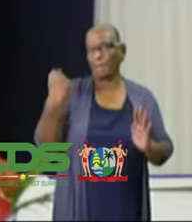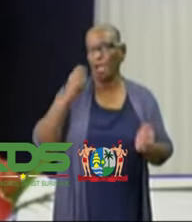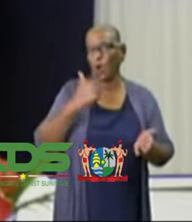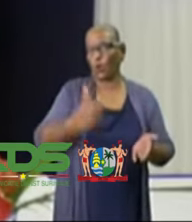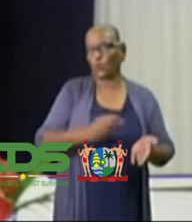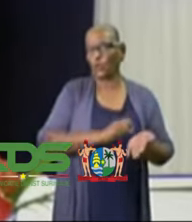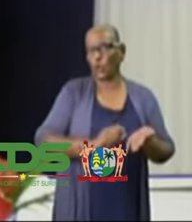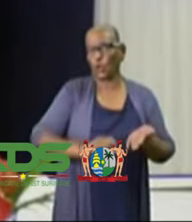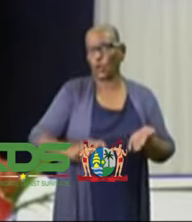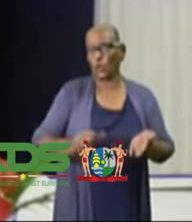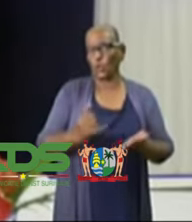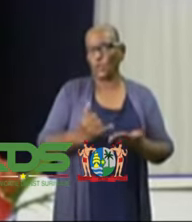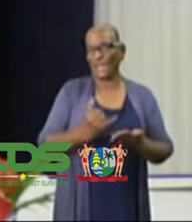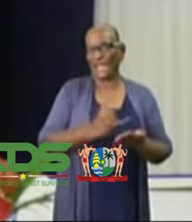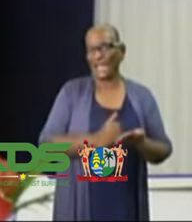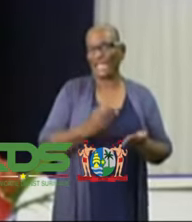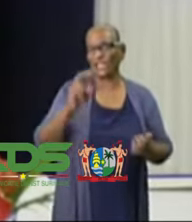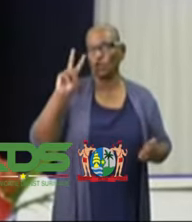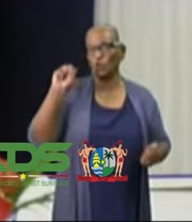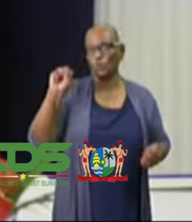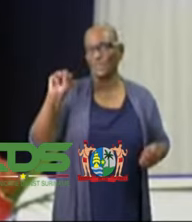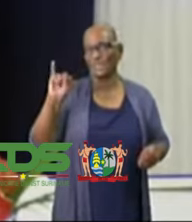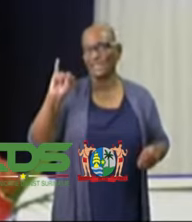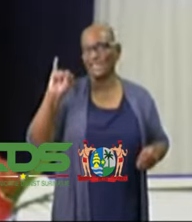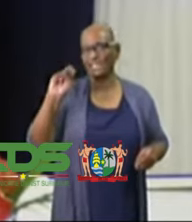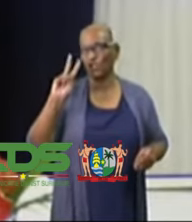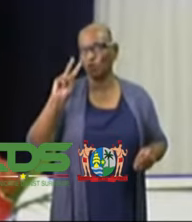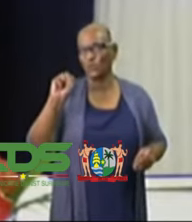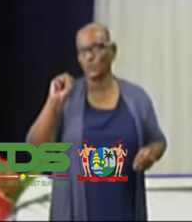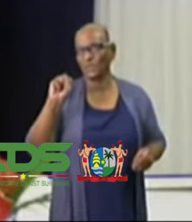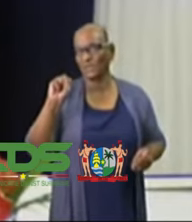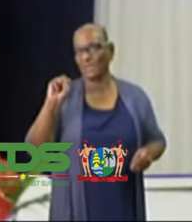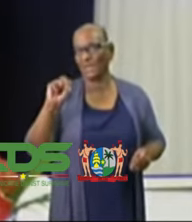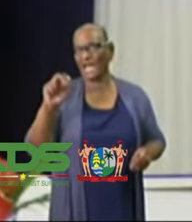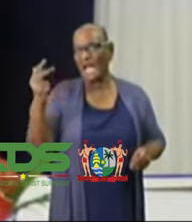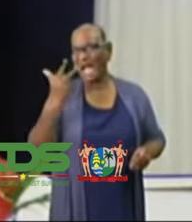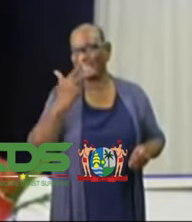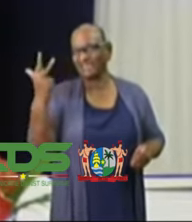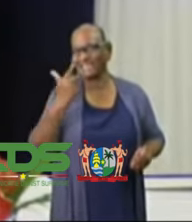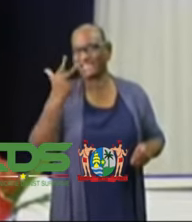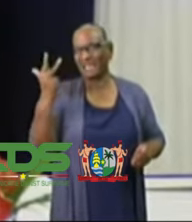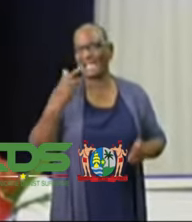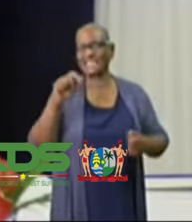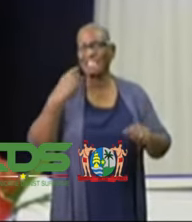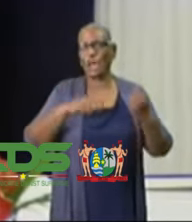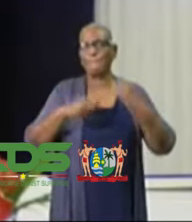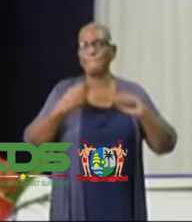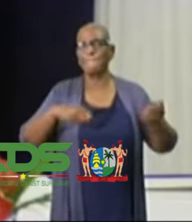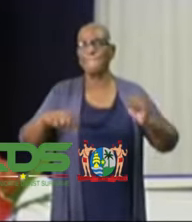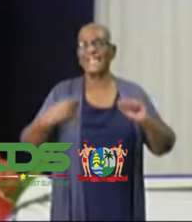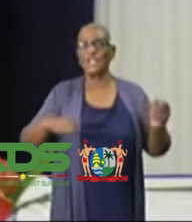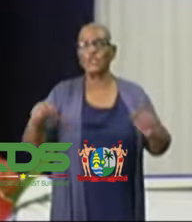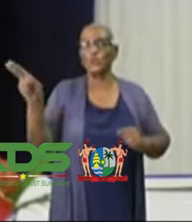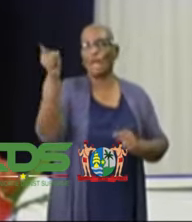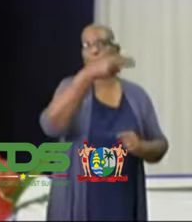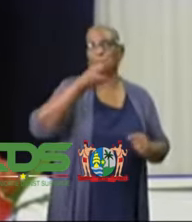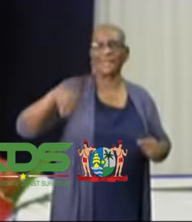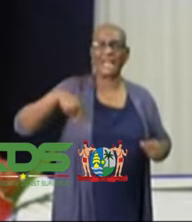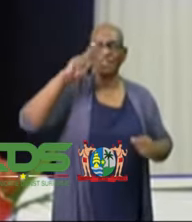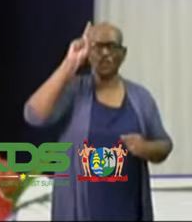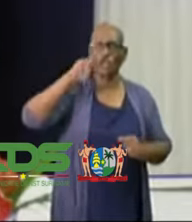2021, krijgen wij totaal 688 miljoen Amerikaanse dollar verdeeld